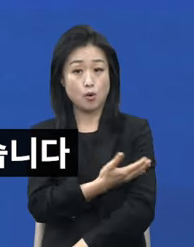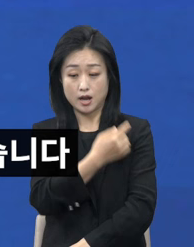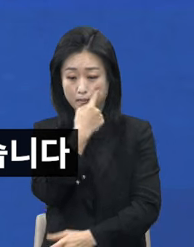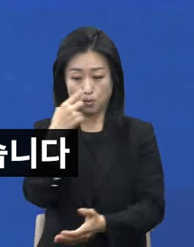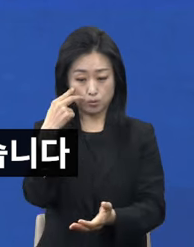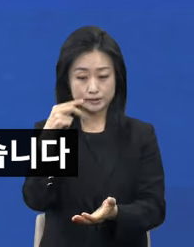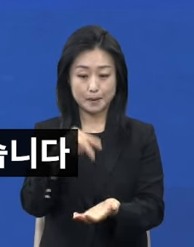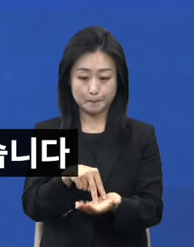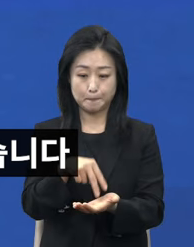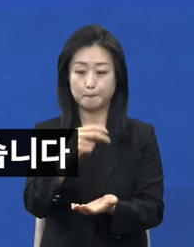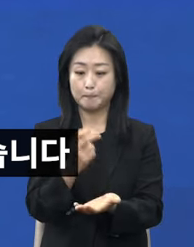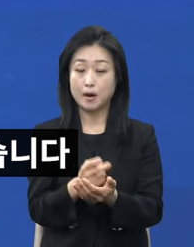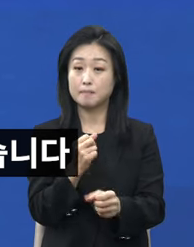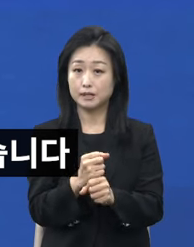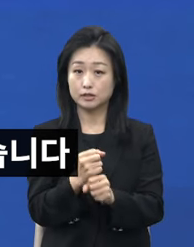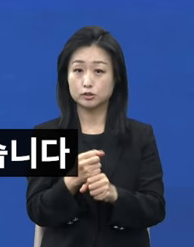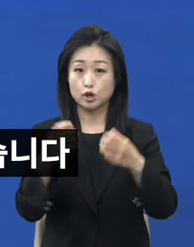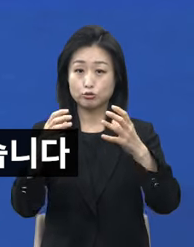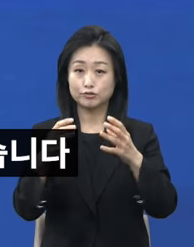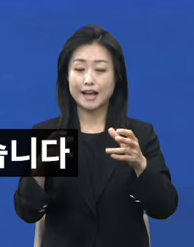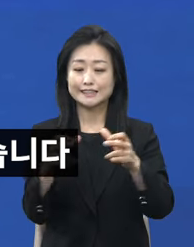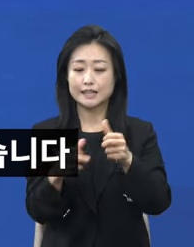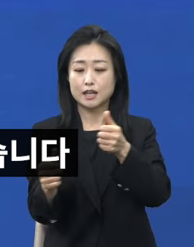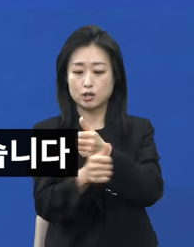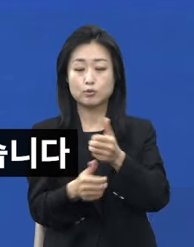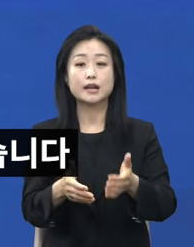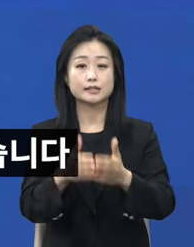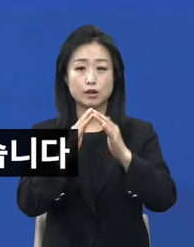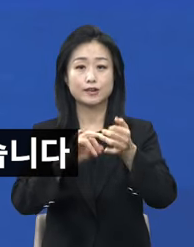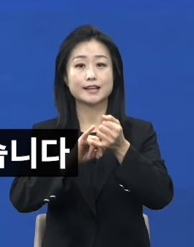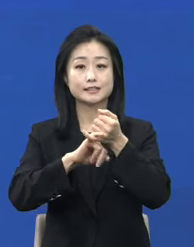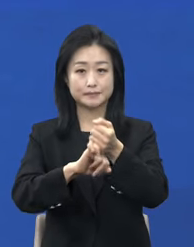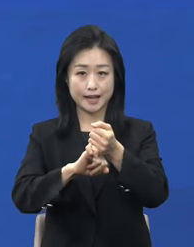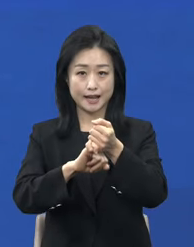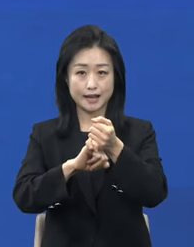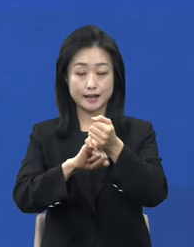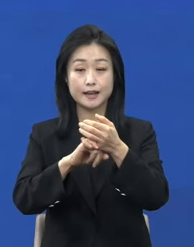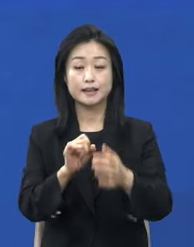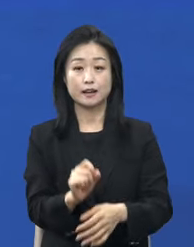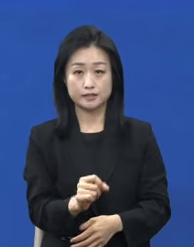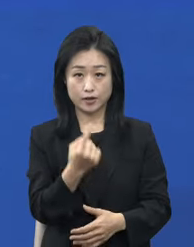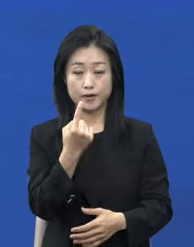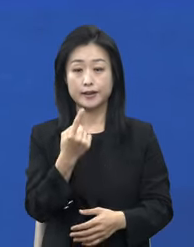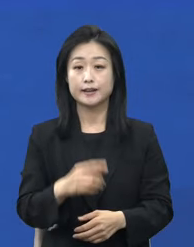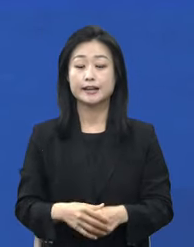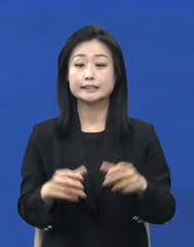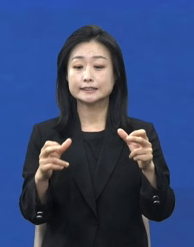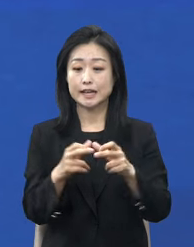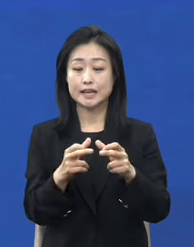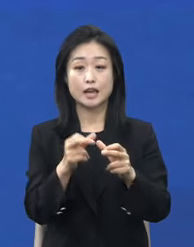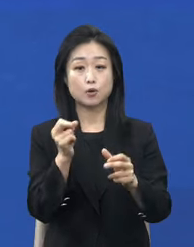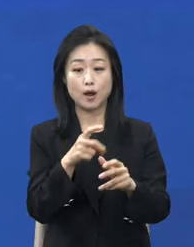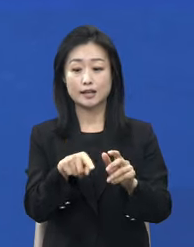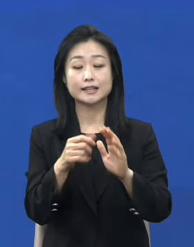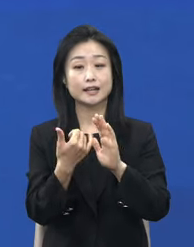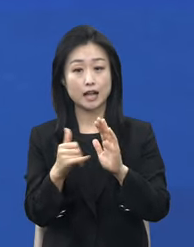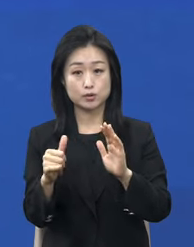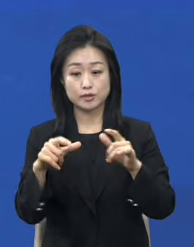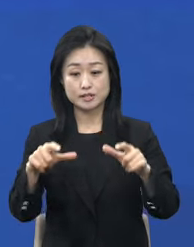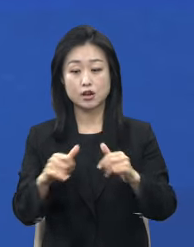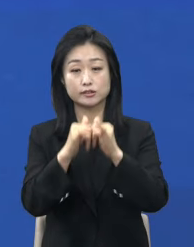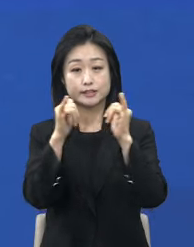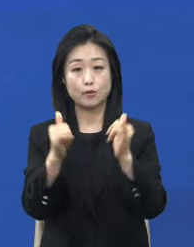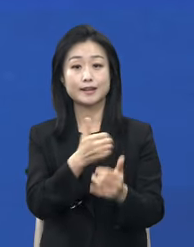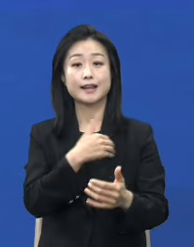장애인권리보장법 제정을 통해 국가장애인위원회를 설치하겠습니다. 이로써 장애인과 그 가족이